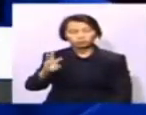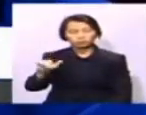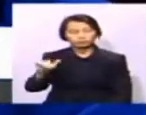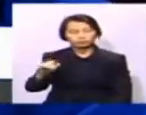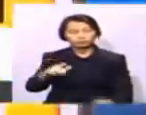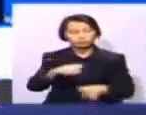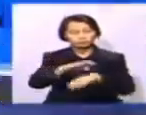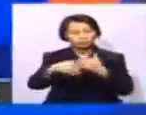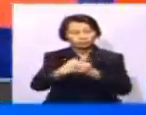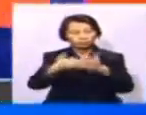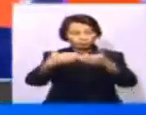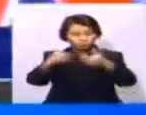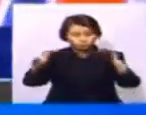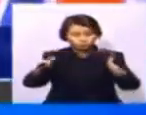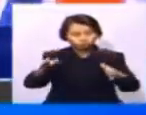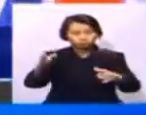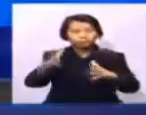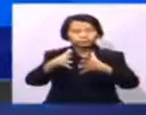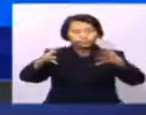Olympic Games.